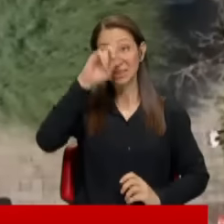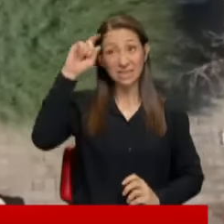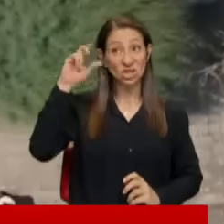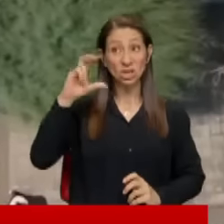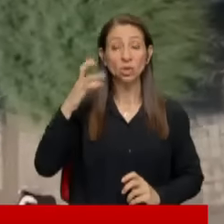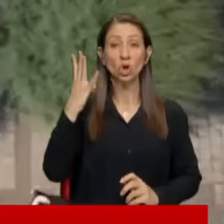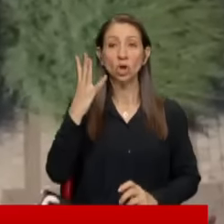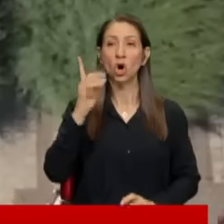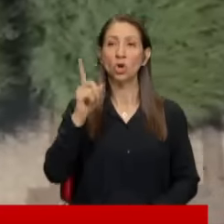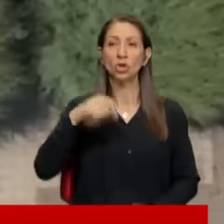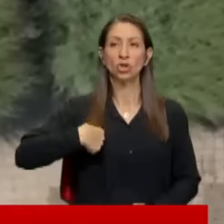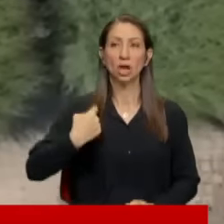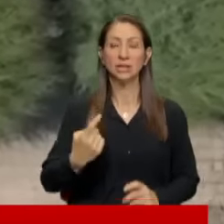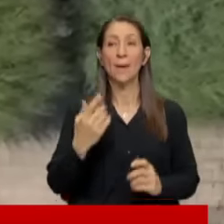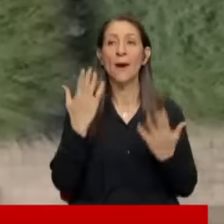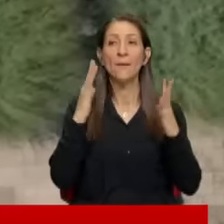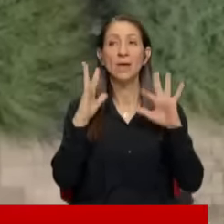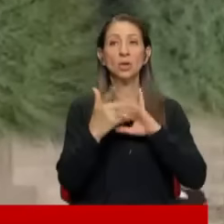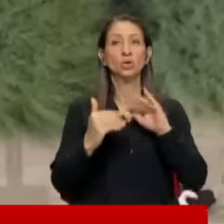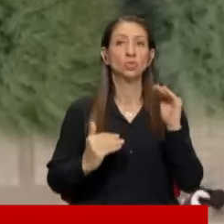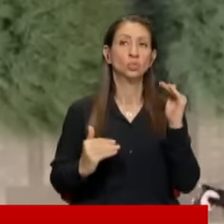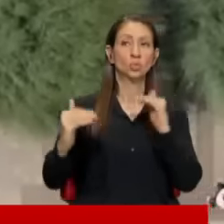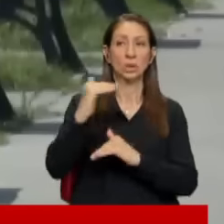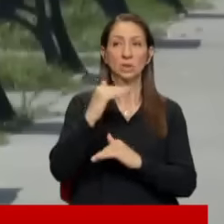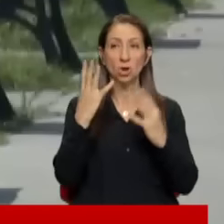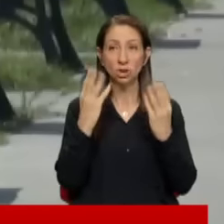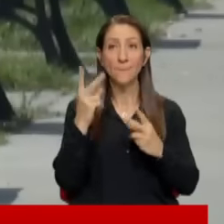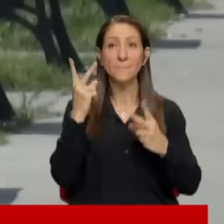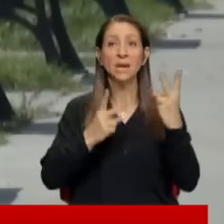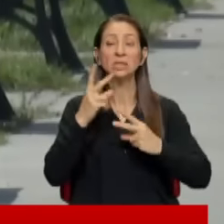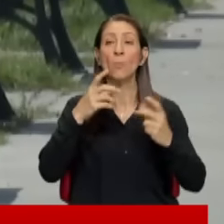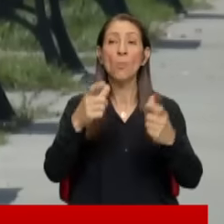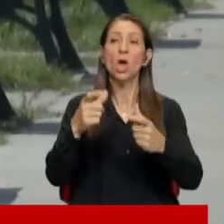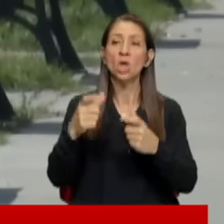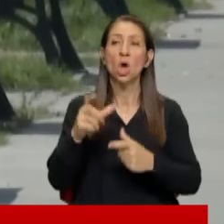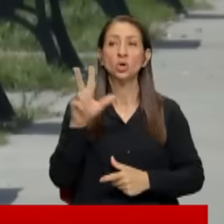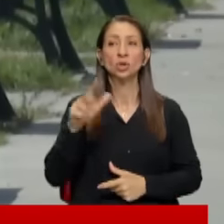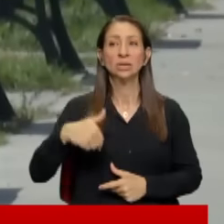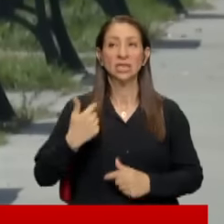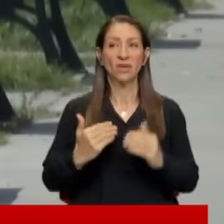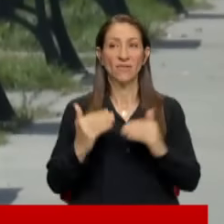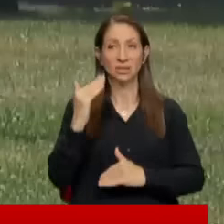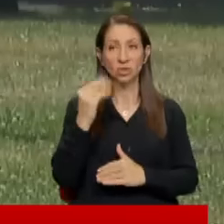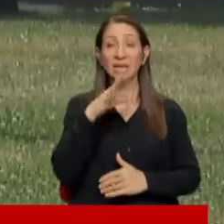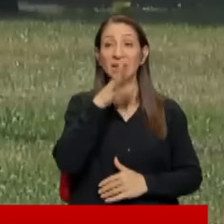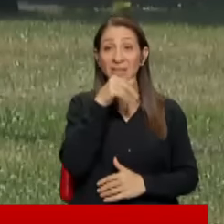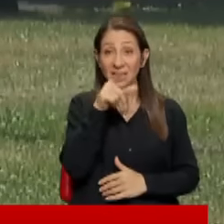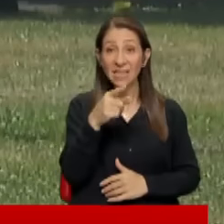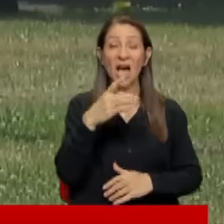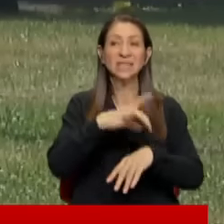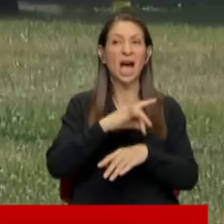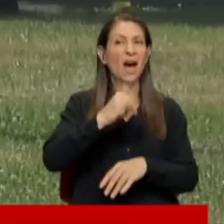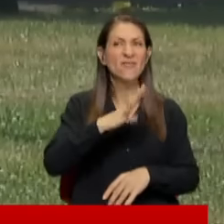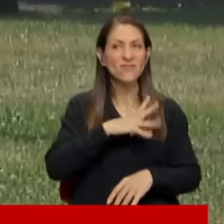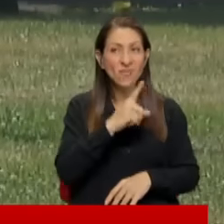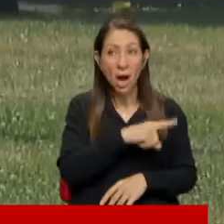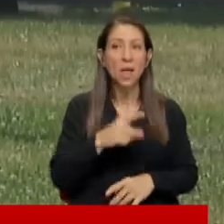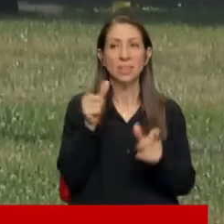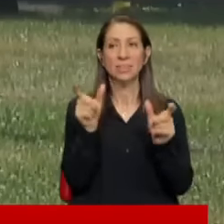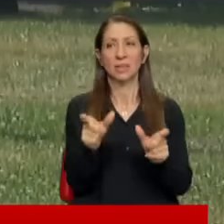Sıcaklık 4 ila 10 derece mevsim normallerinin üzerine çıkacak. Bazı bölgelerde 30 dereceyi aşacak. Yaşlılardan ve kronik rahatsızlığı